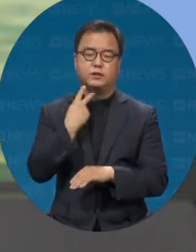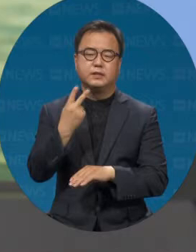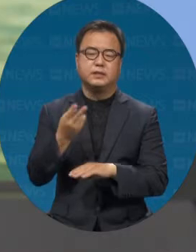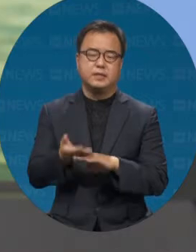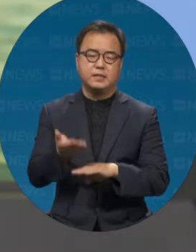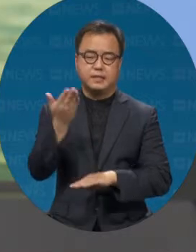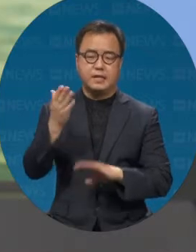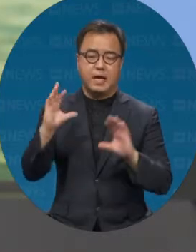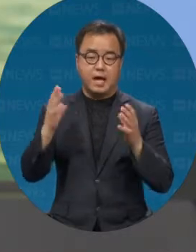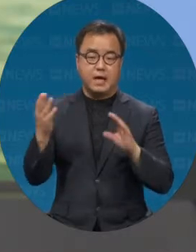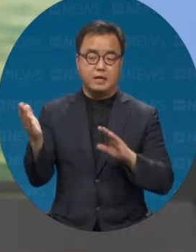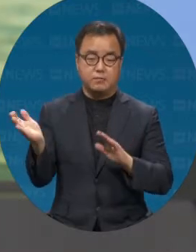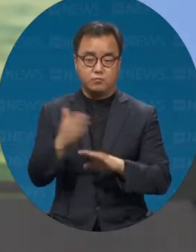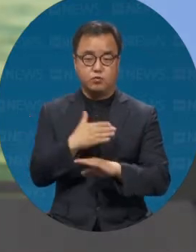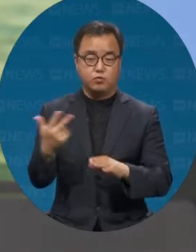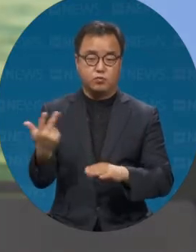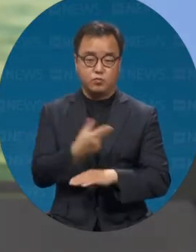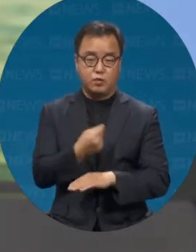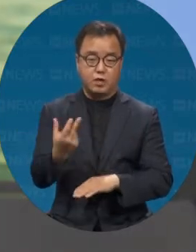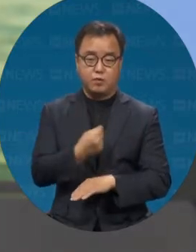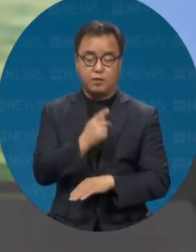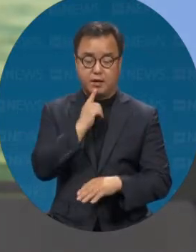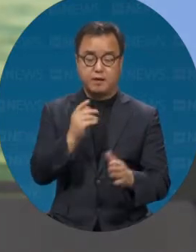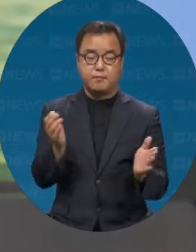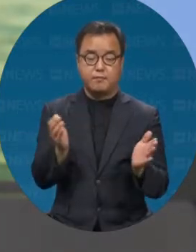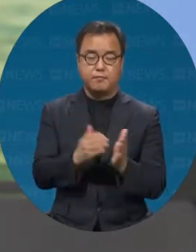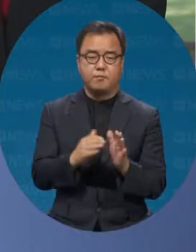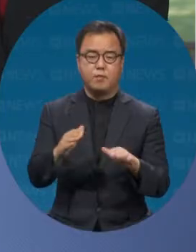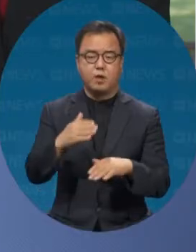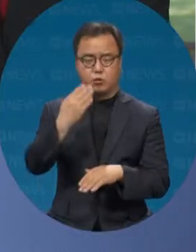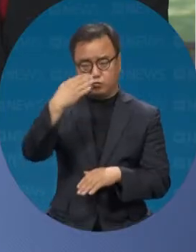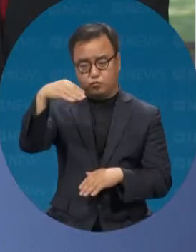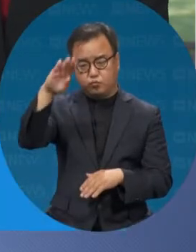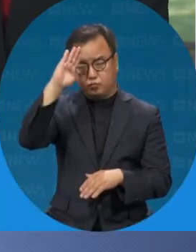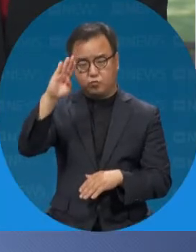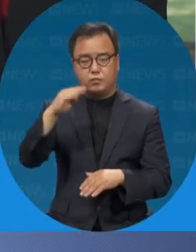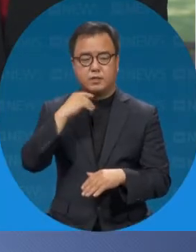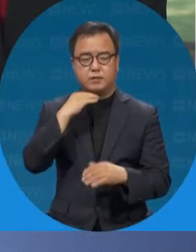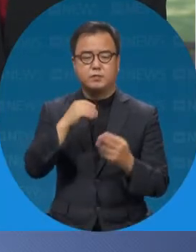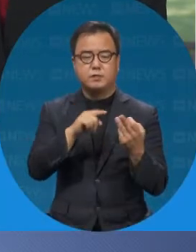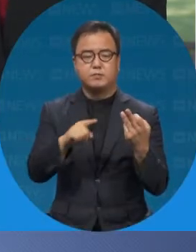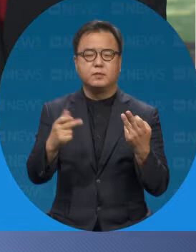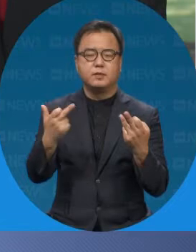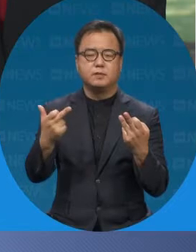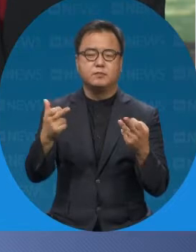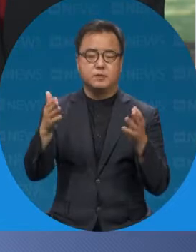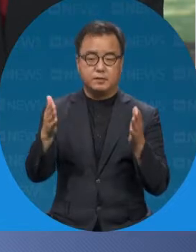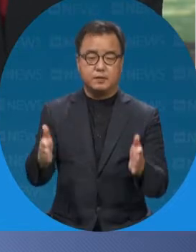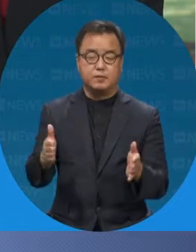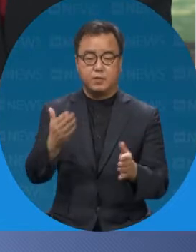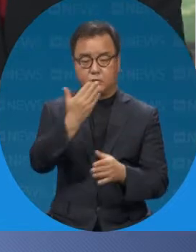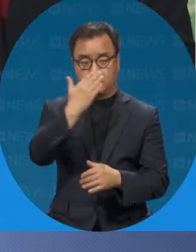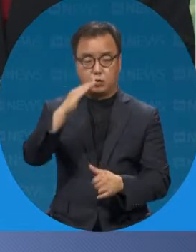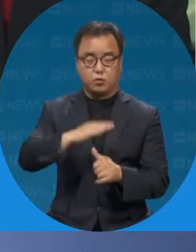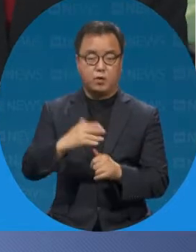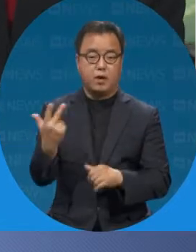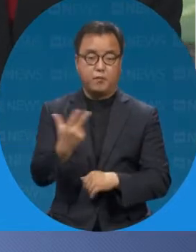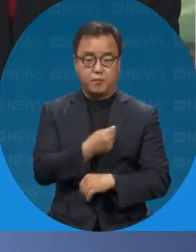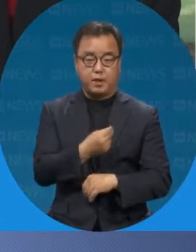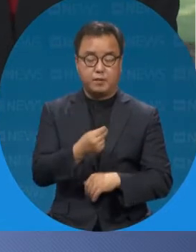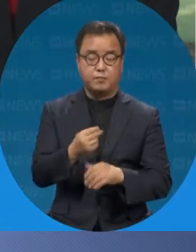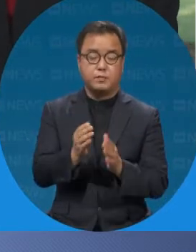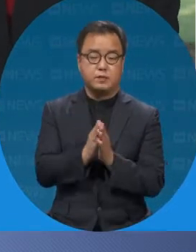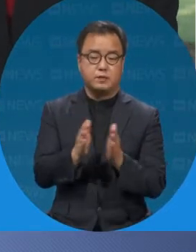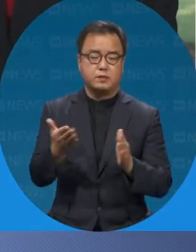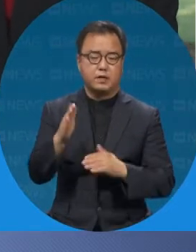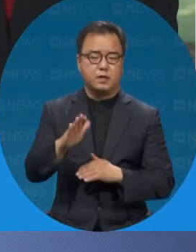접종을 시작한다고 밝혔는데요. 지난주였죠. 쿠바는 13세부터 17세 사이 청소년들의 백신 접종을 시행했는데